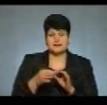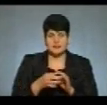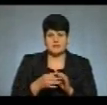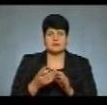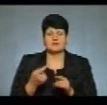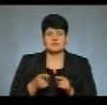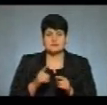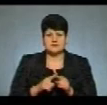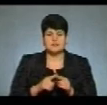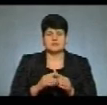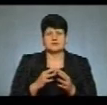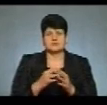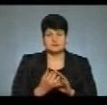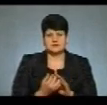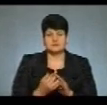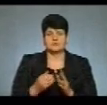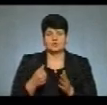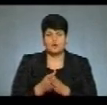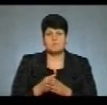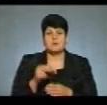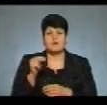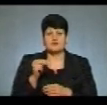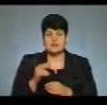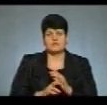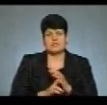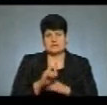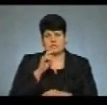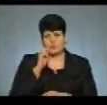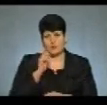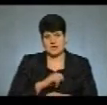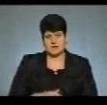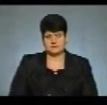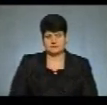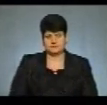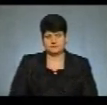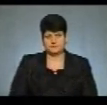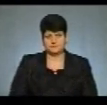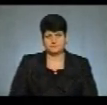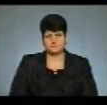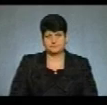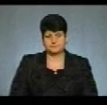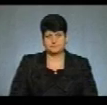сіл Ростоки, Радошівка і Бриків до Православної церкви України. Офіційно